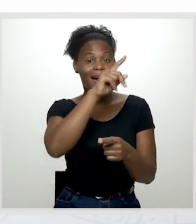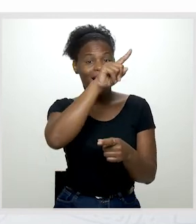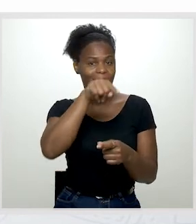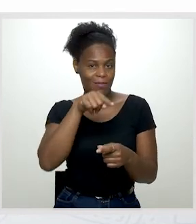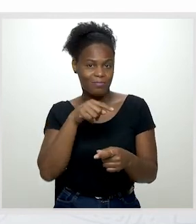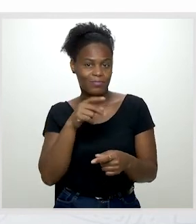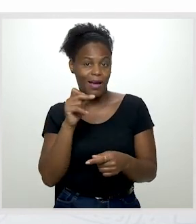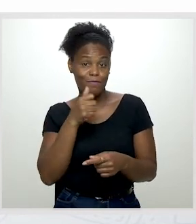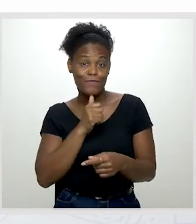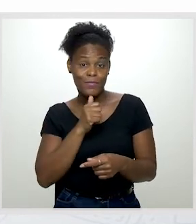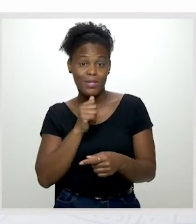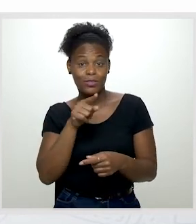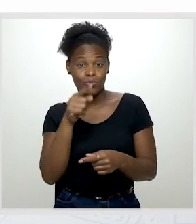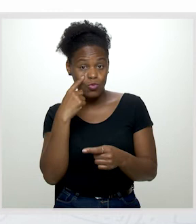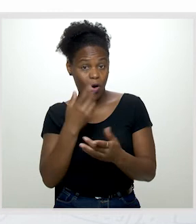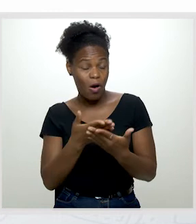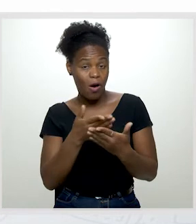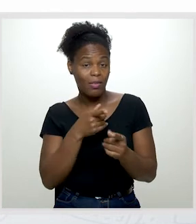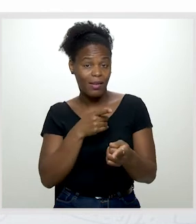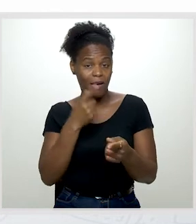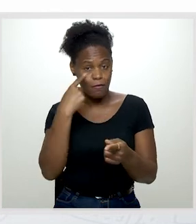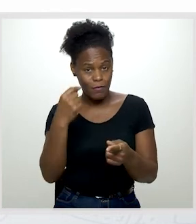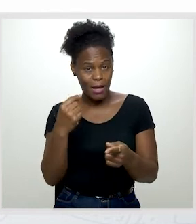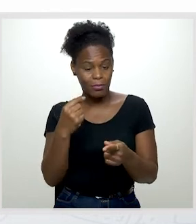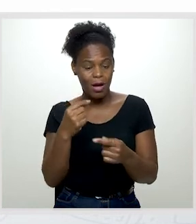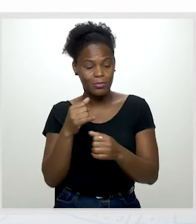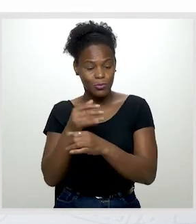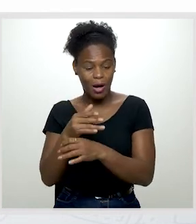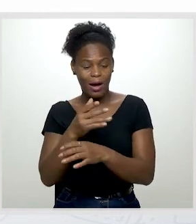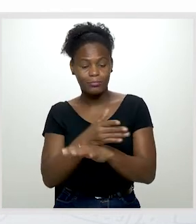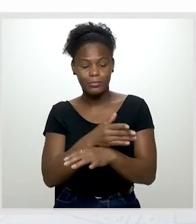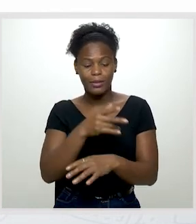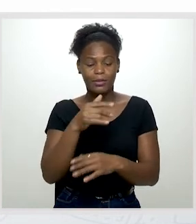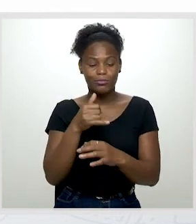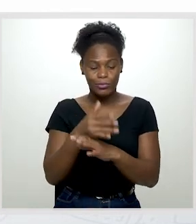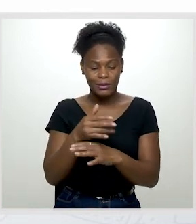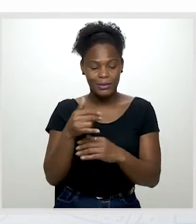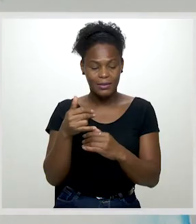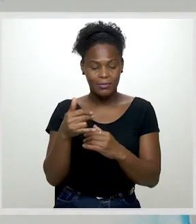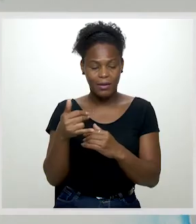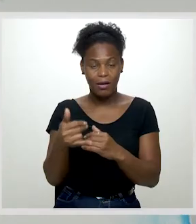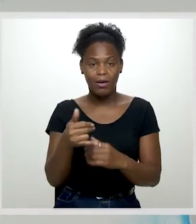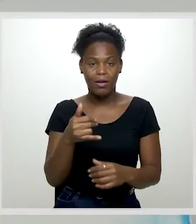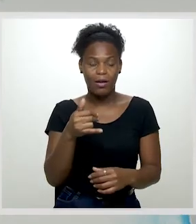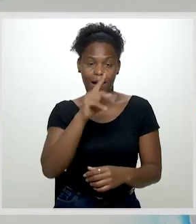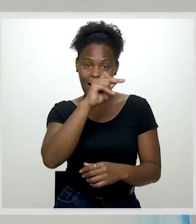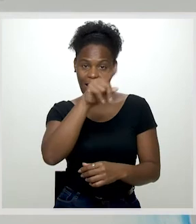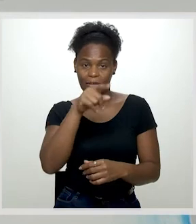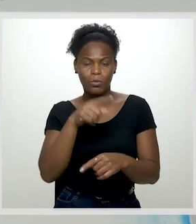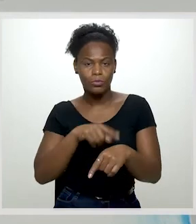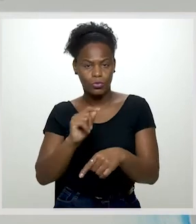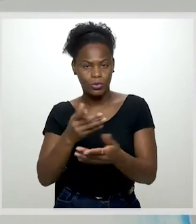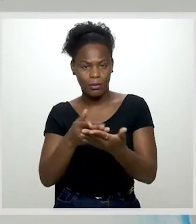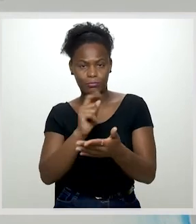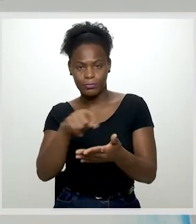préposition « a » pour te montrer que le verbe est suivi de la préposition « a ». Je te laisse quelques minutes pour compléter.